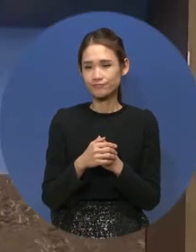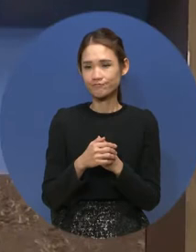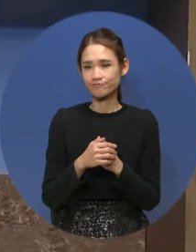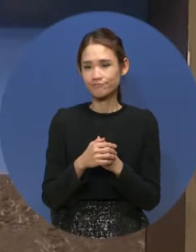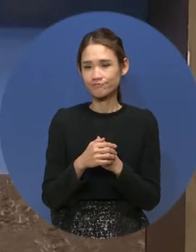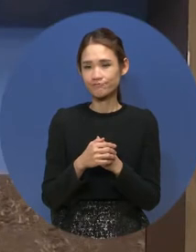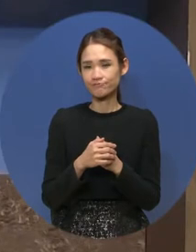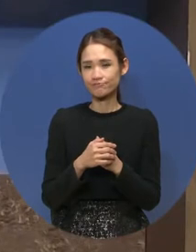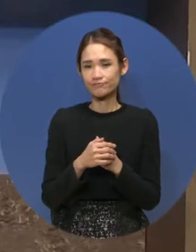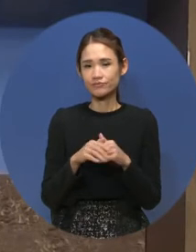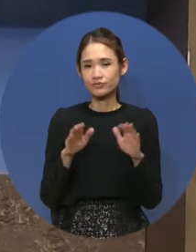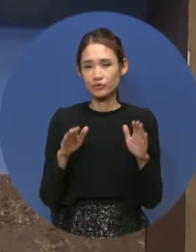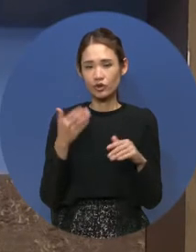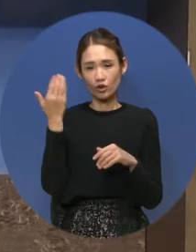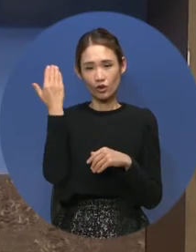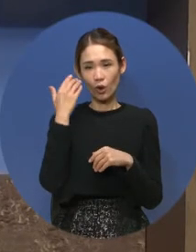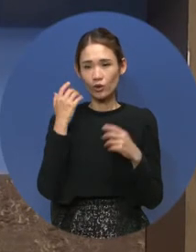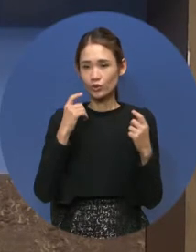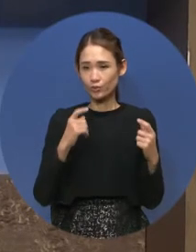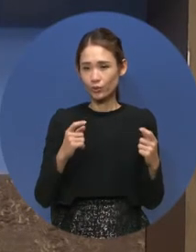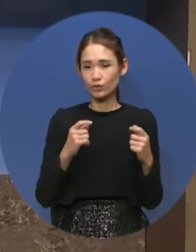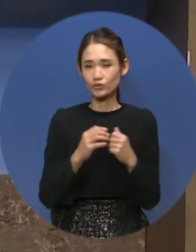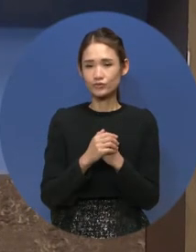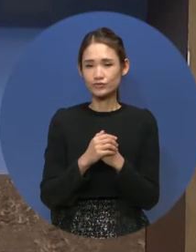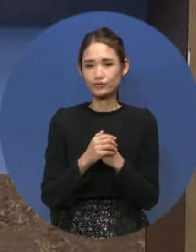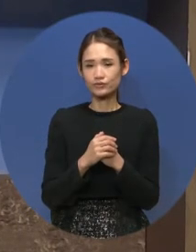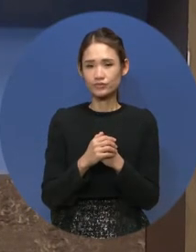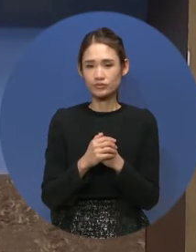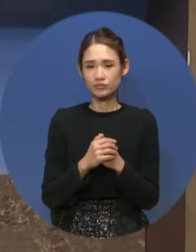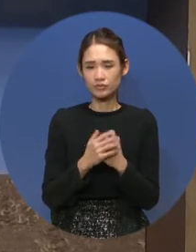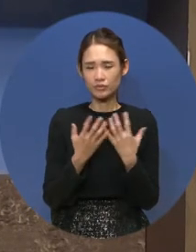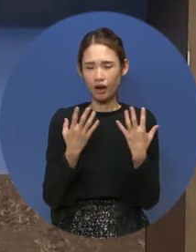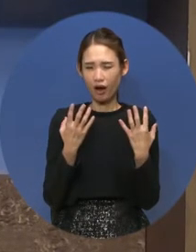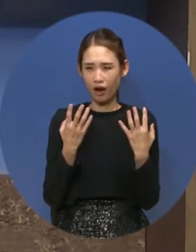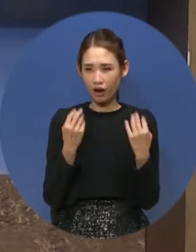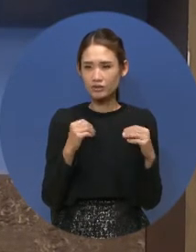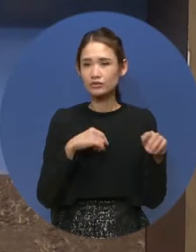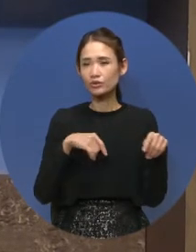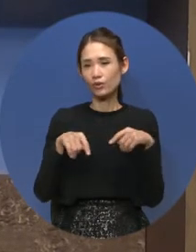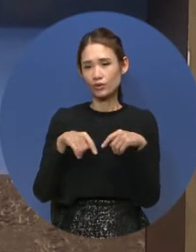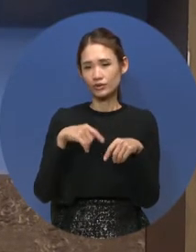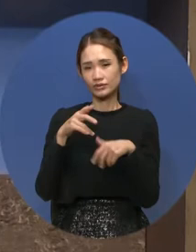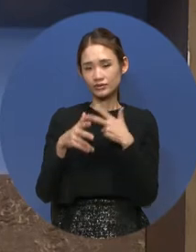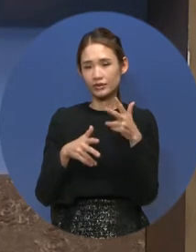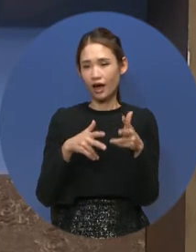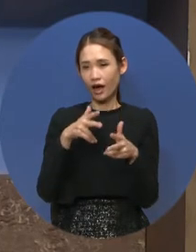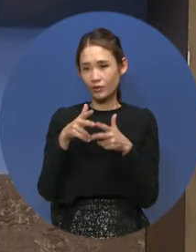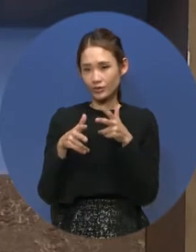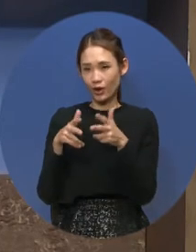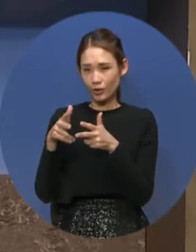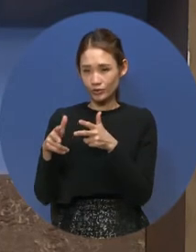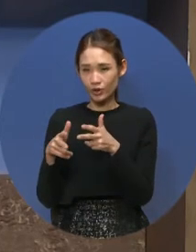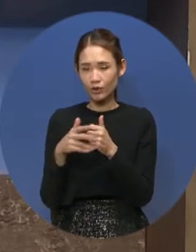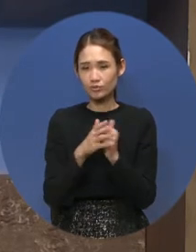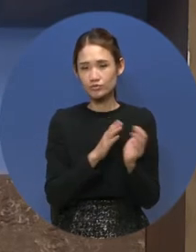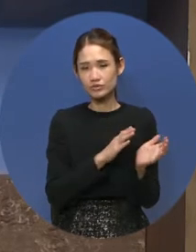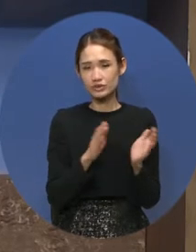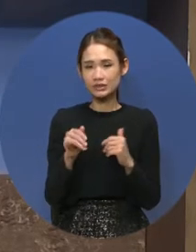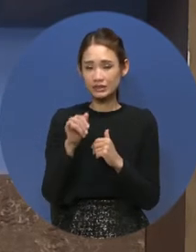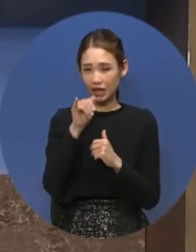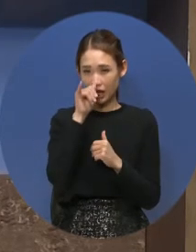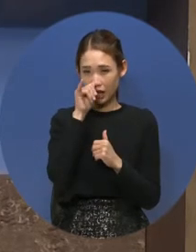하겠습니다. 현재 영등포구에서는 정말 많은 정책과 사업들을 진행하고 있는 것으로 알고